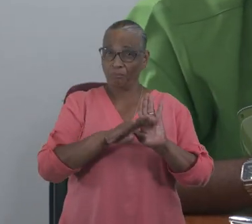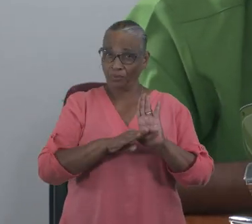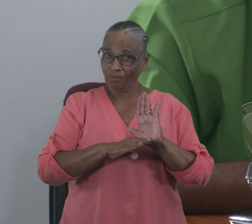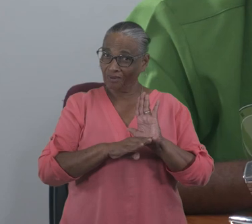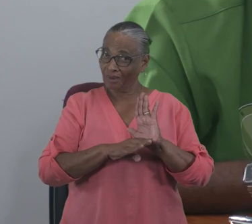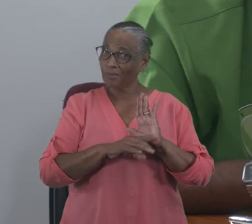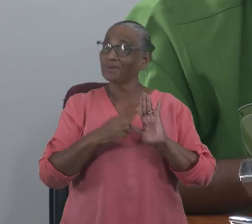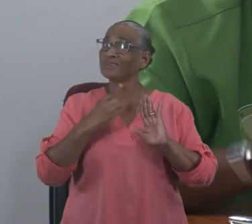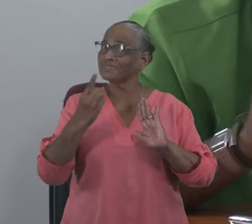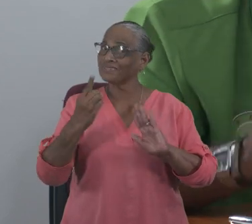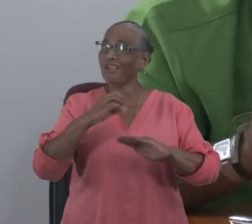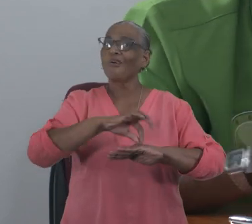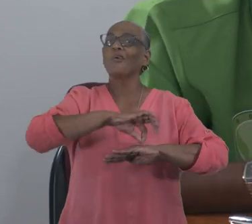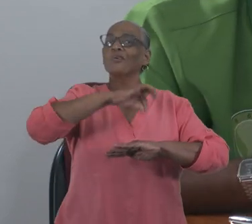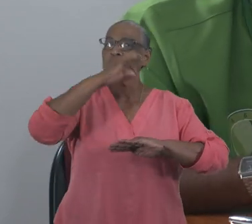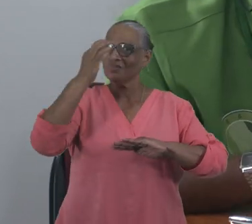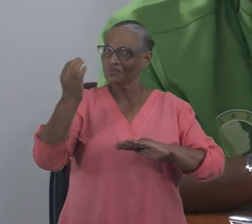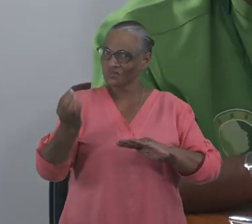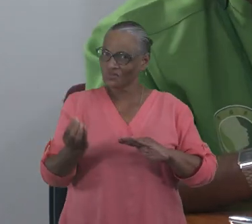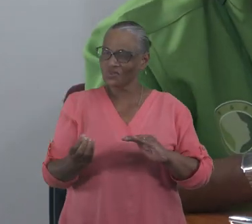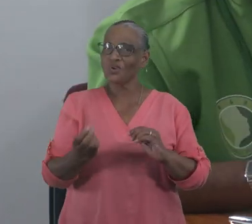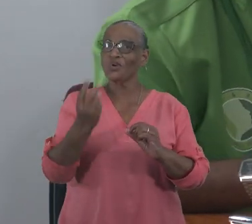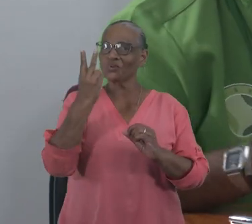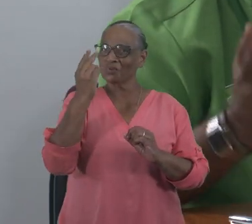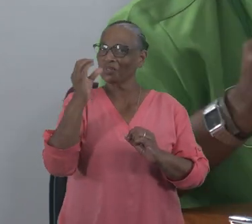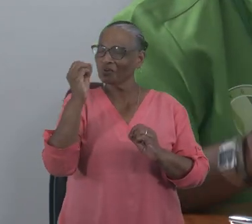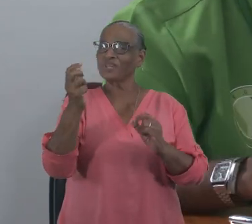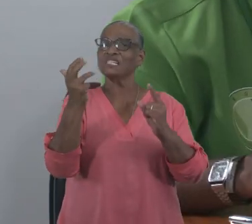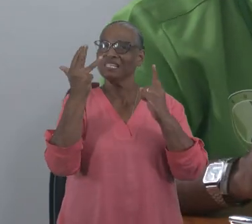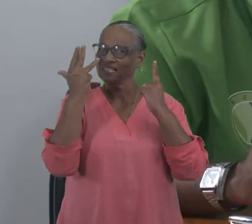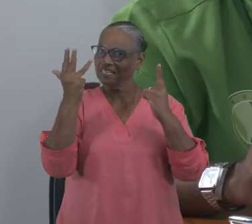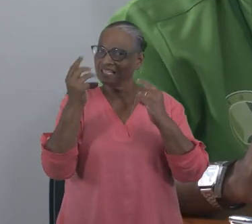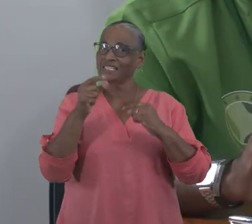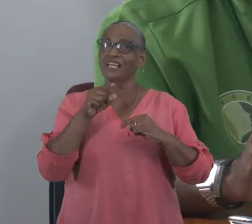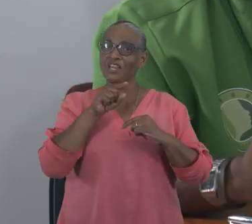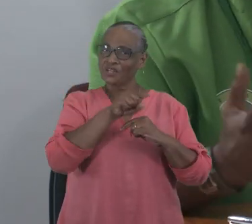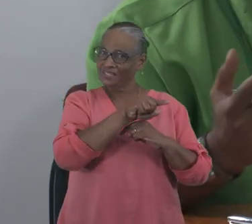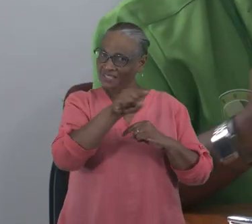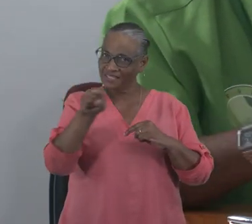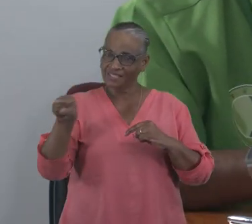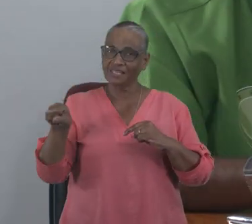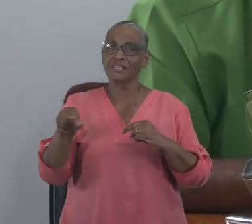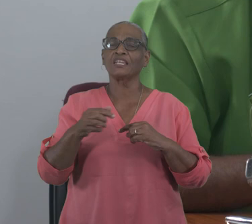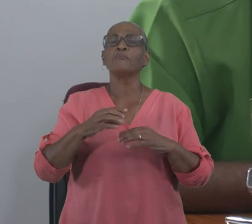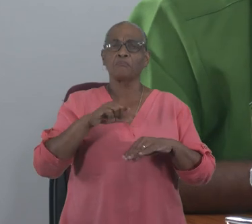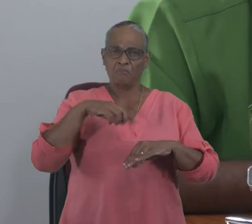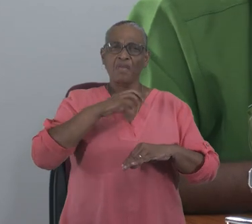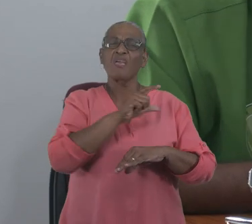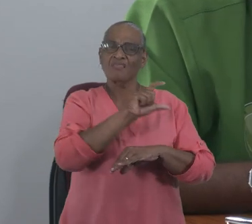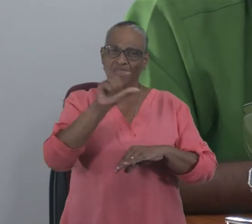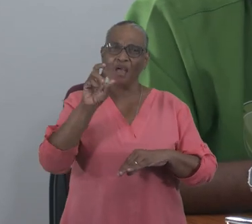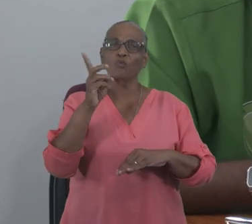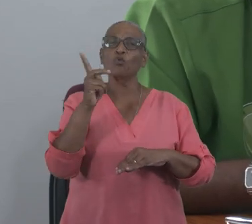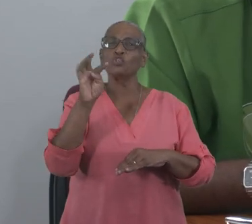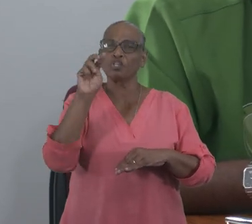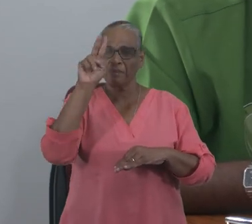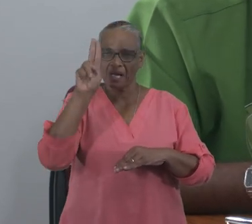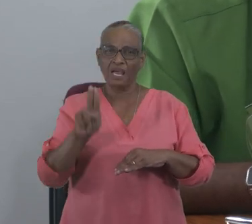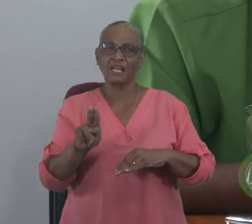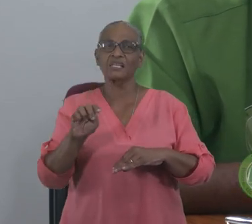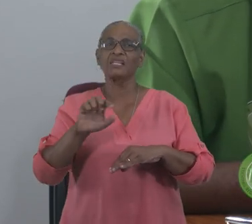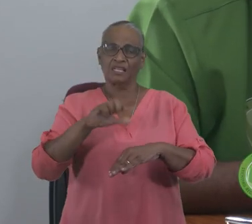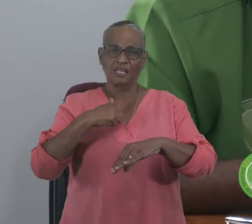gezondheidsvoorlichtingsprogramma, dat zal ik zeggen, een gezond 2019. Aan u en de uwen. Nou, mijn naam is Koens Bihari